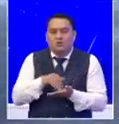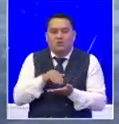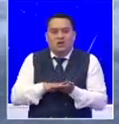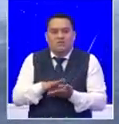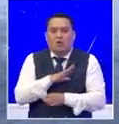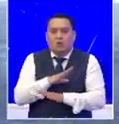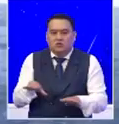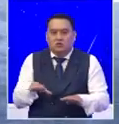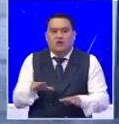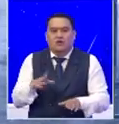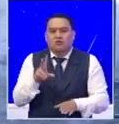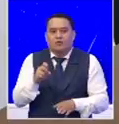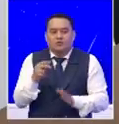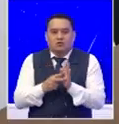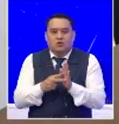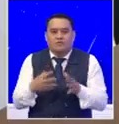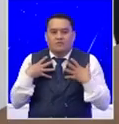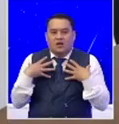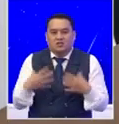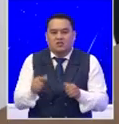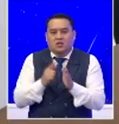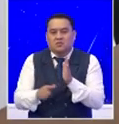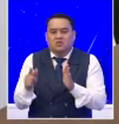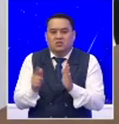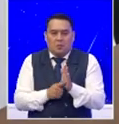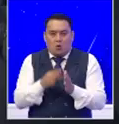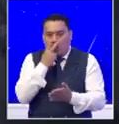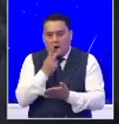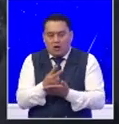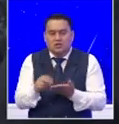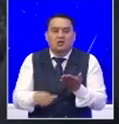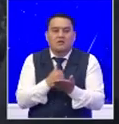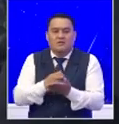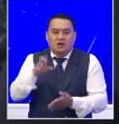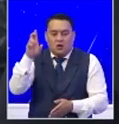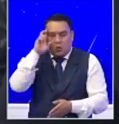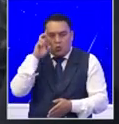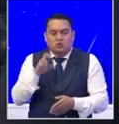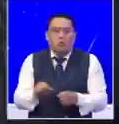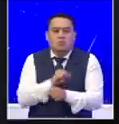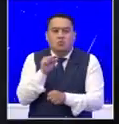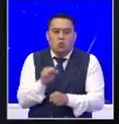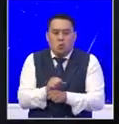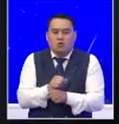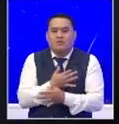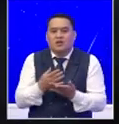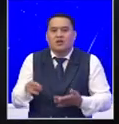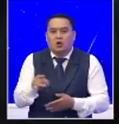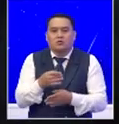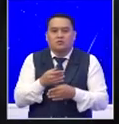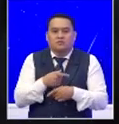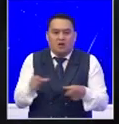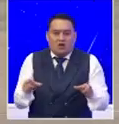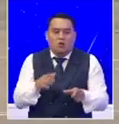зарегистрированных 183 человек выздоровели 77. По указанию главы региона, часть блокпостов внутри некоторых районов будут